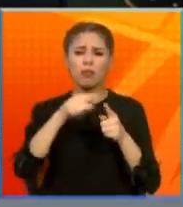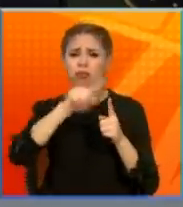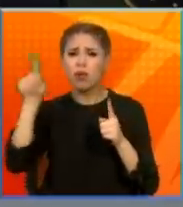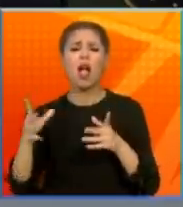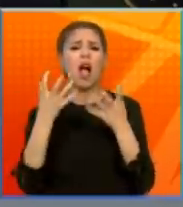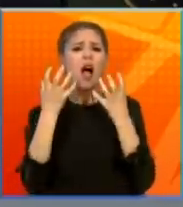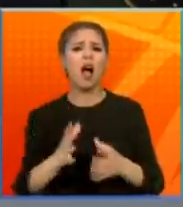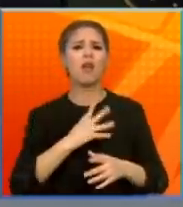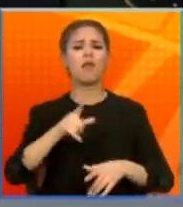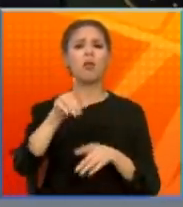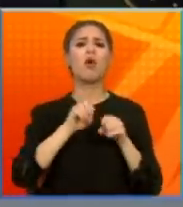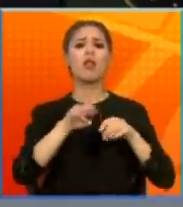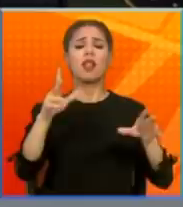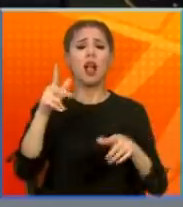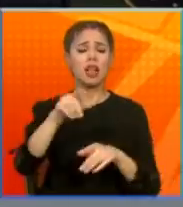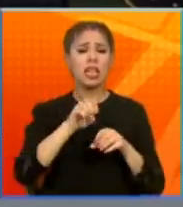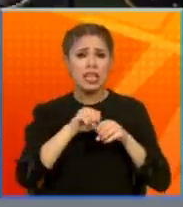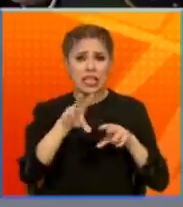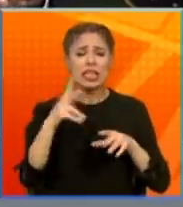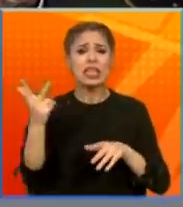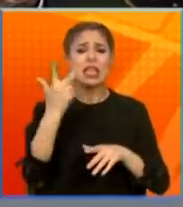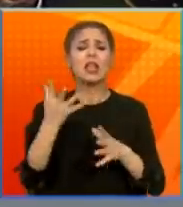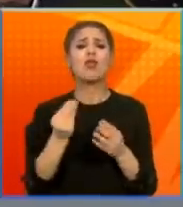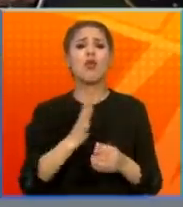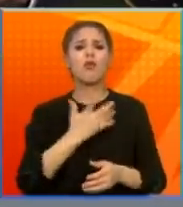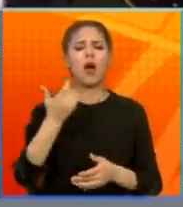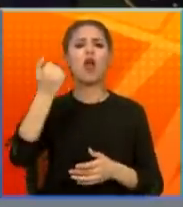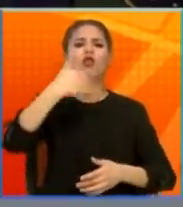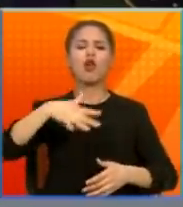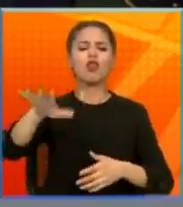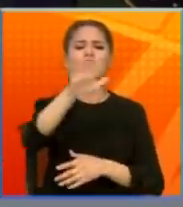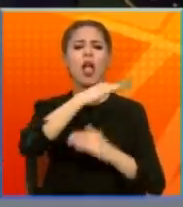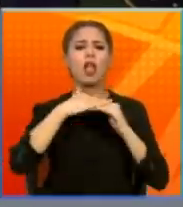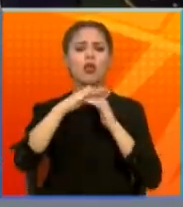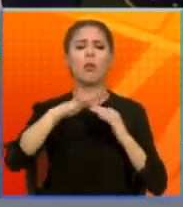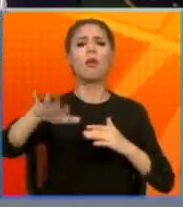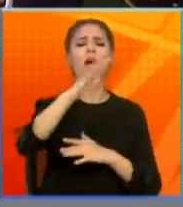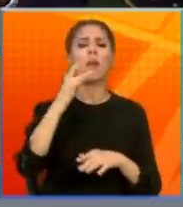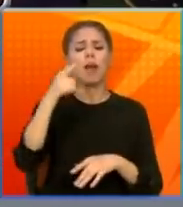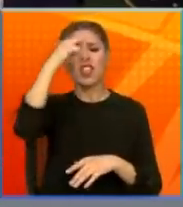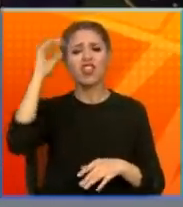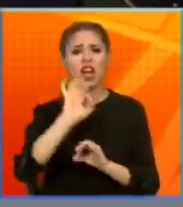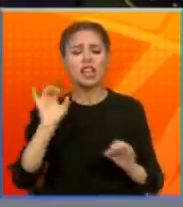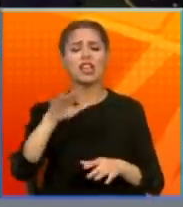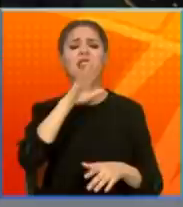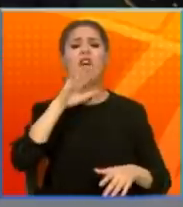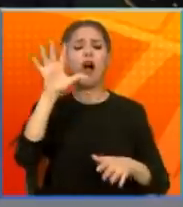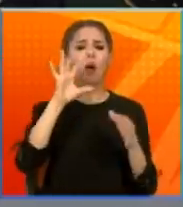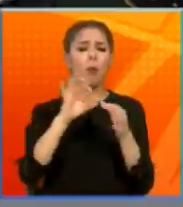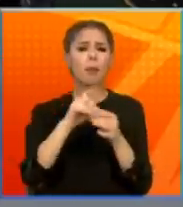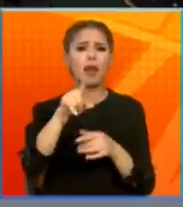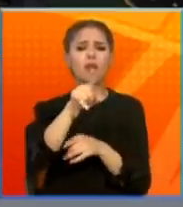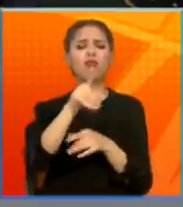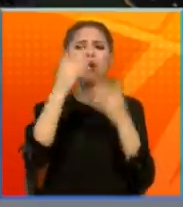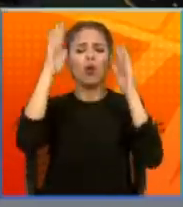geziyor. Salgının yayılma hızı rekor düzeyde. Yöneticiler de, halk da, liderler de çaresiz. Avrupa Birliği deseniz zaten çöküşün eşiğine geldi artık.